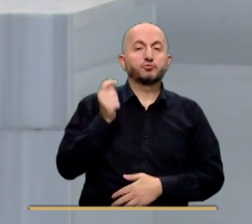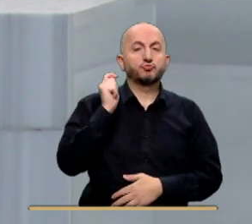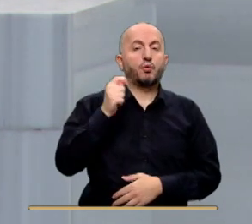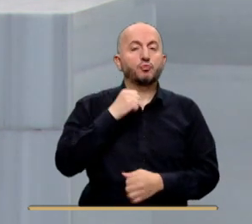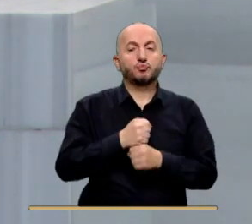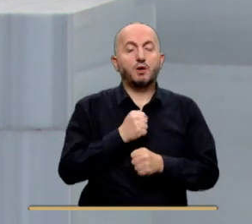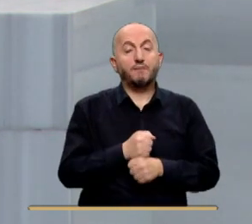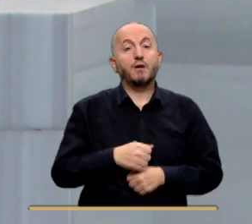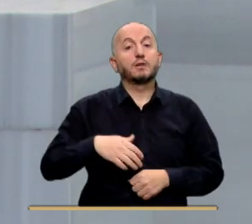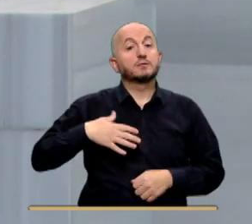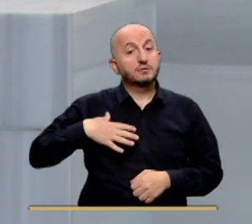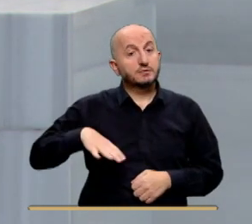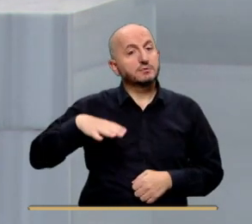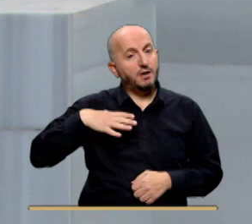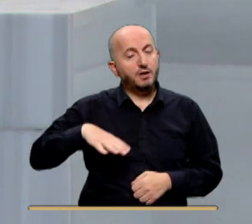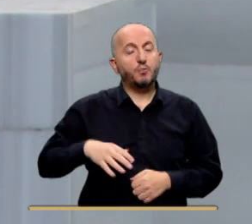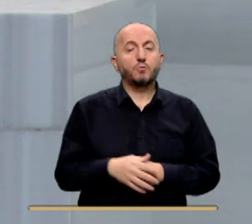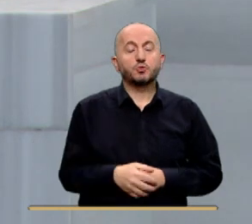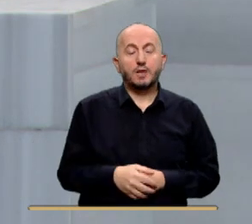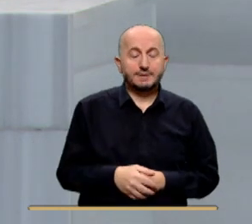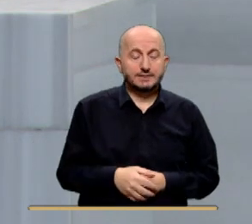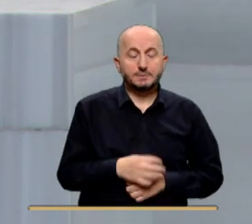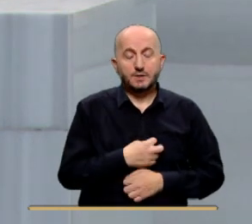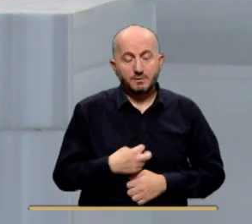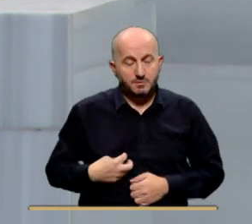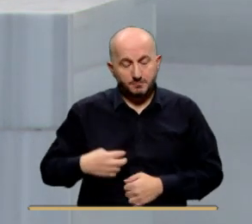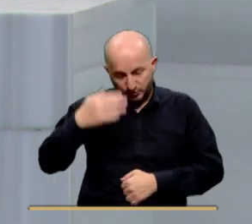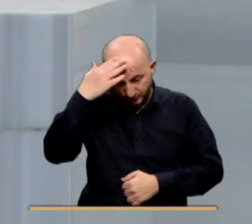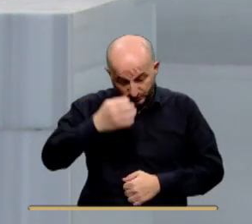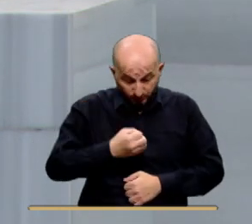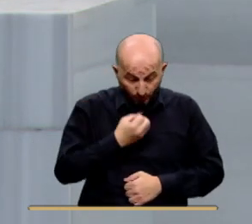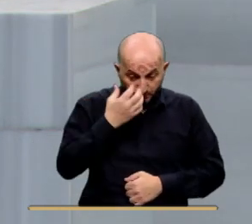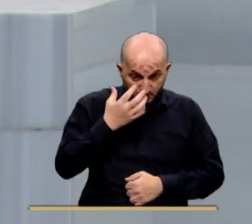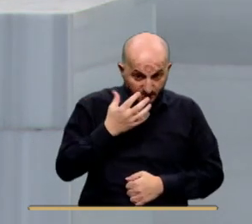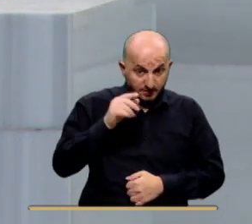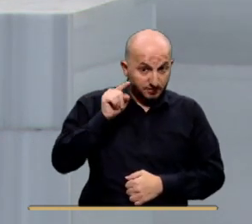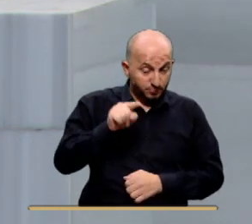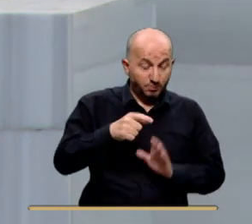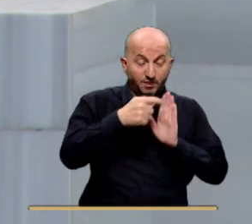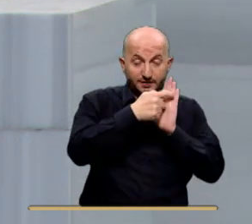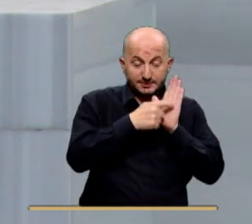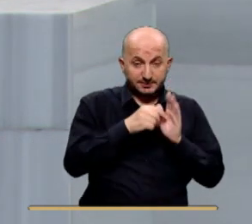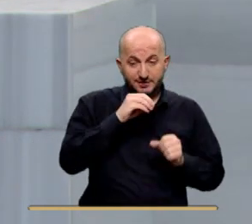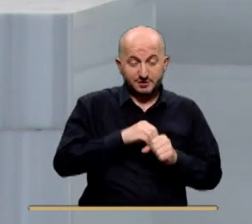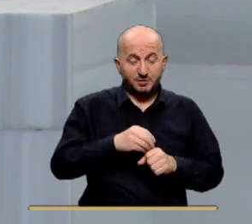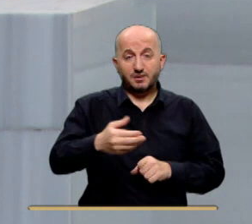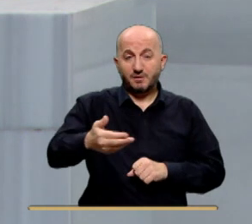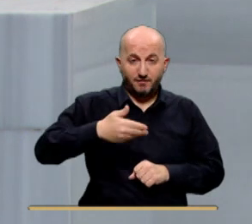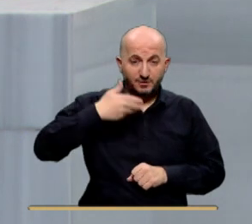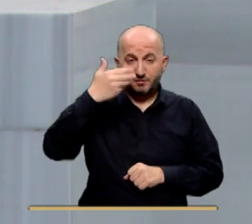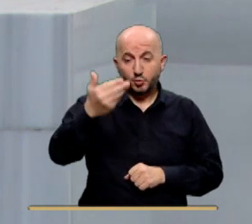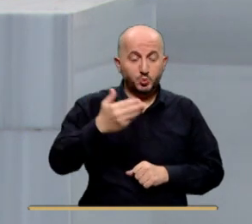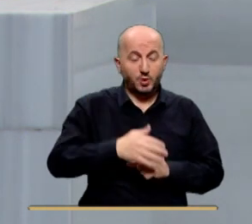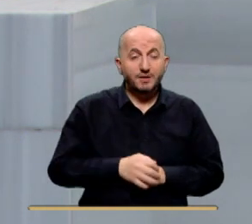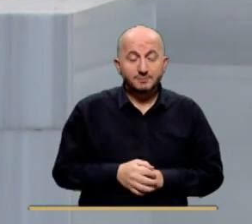göreve talip olmuş kişilerdir. Peygamberimiz Hazreti Muhammed de işte bu ayeti kerimede ifade